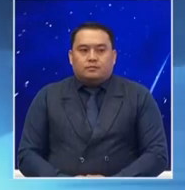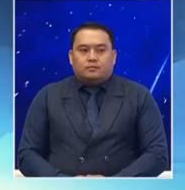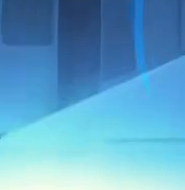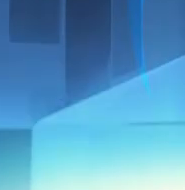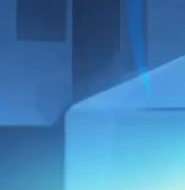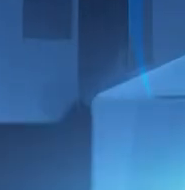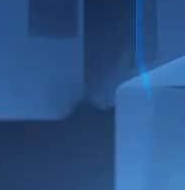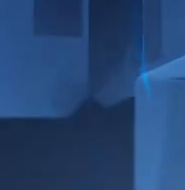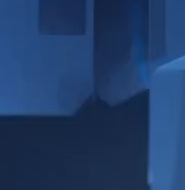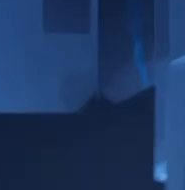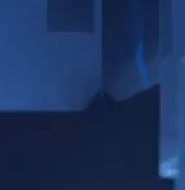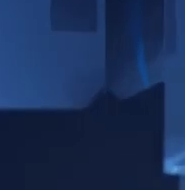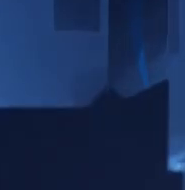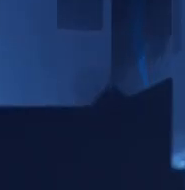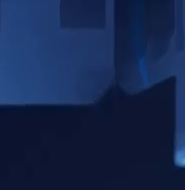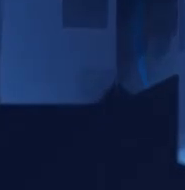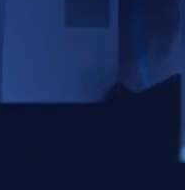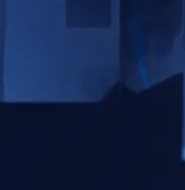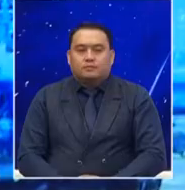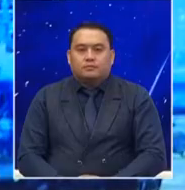Нусипов, Габит Кабдрахман, телеканал ЖТСУ.